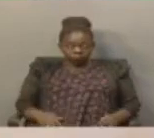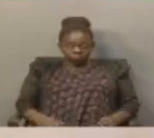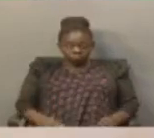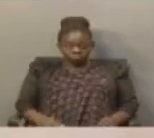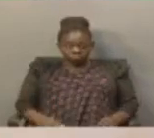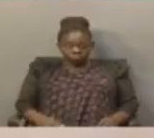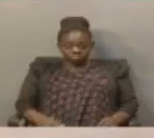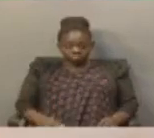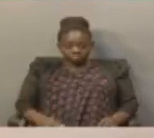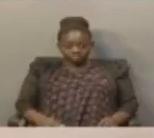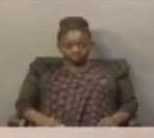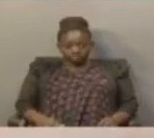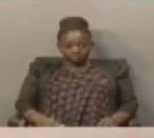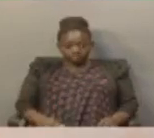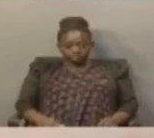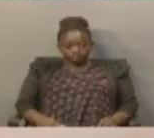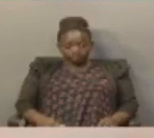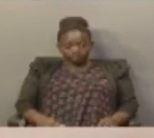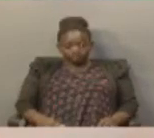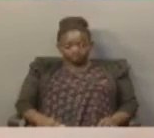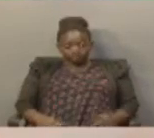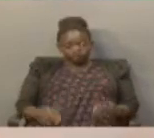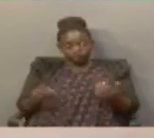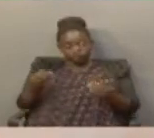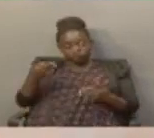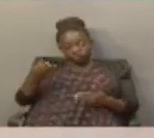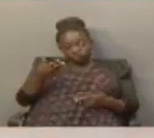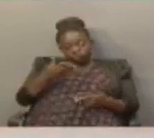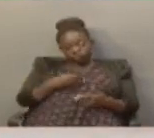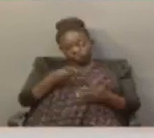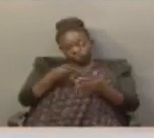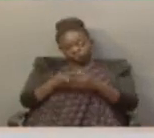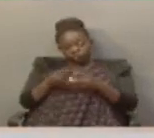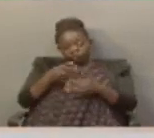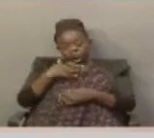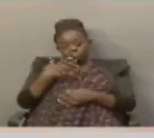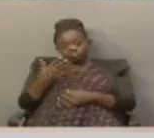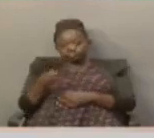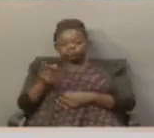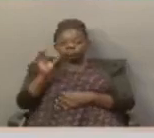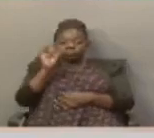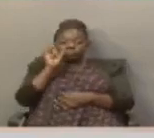Ati waawe ineza Uganda oli kwenda amafaranga